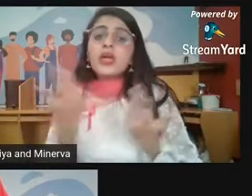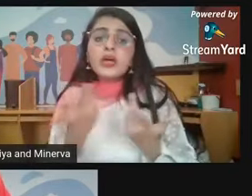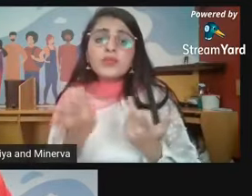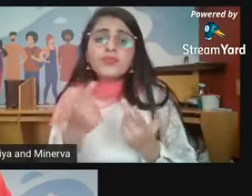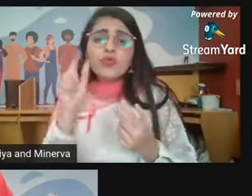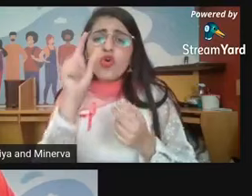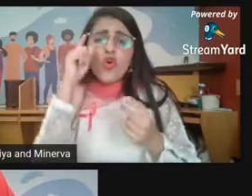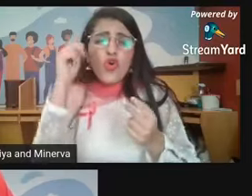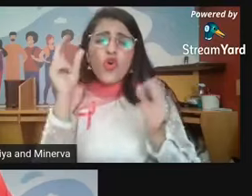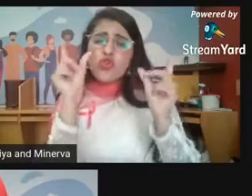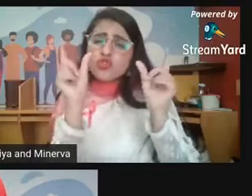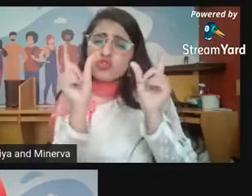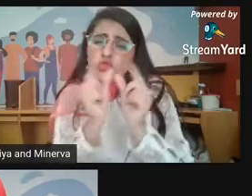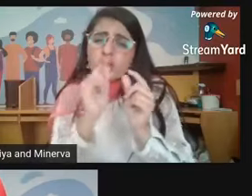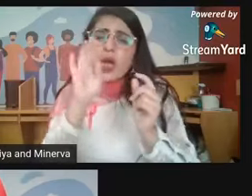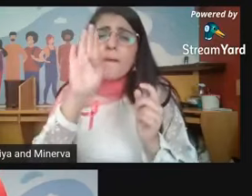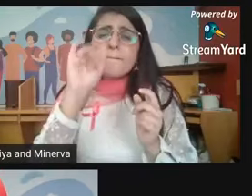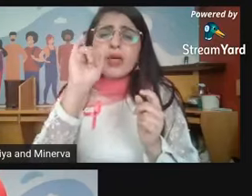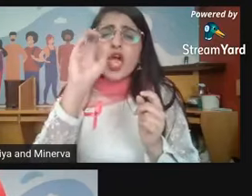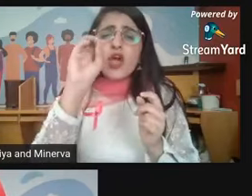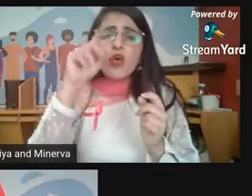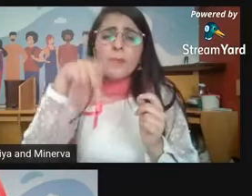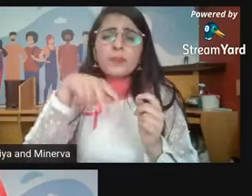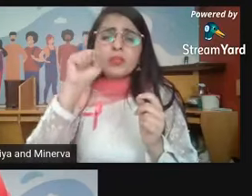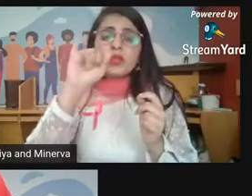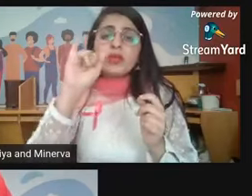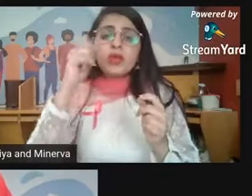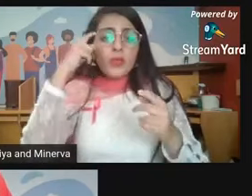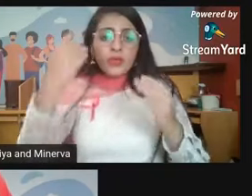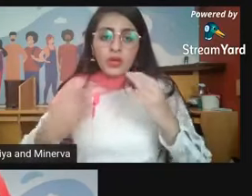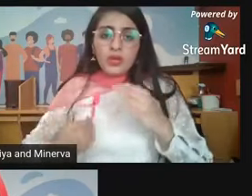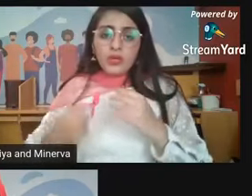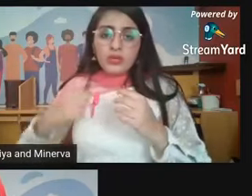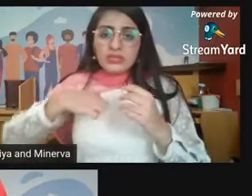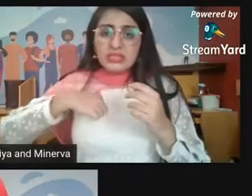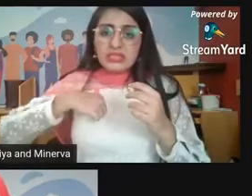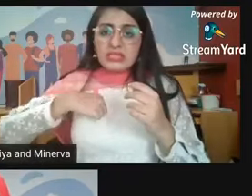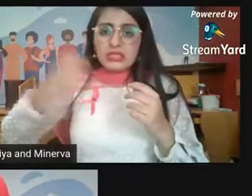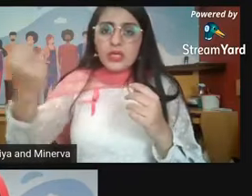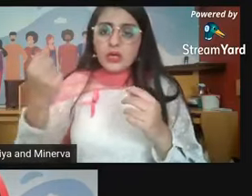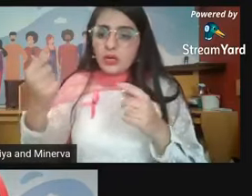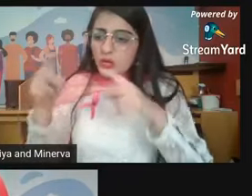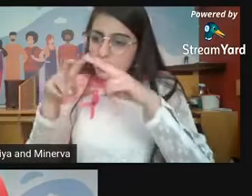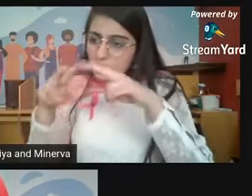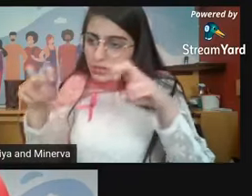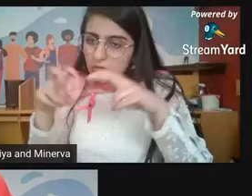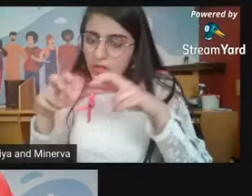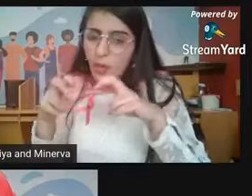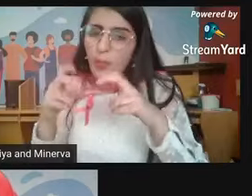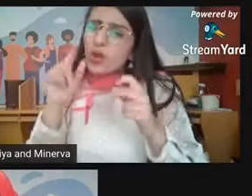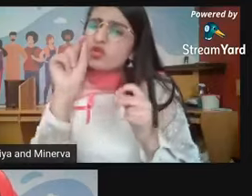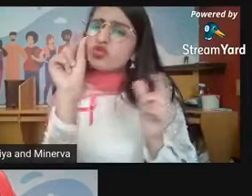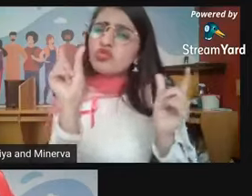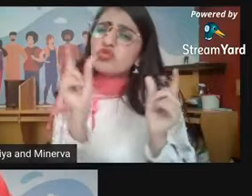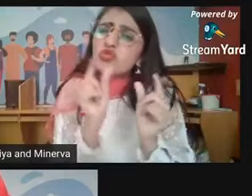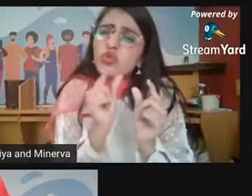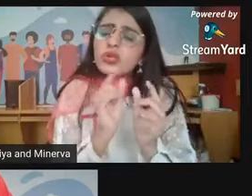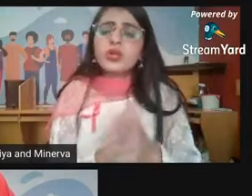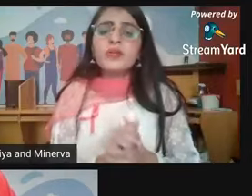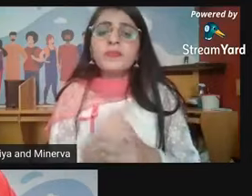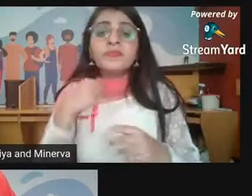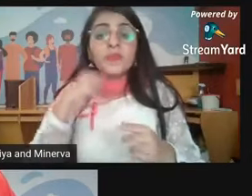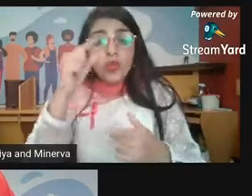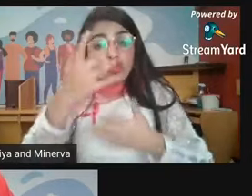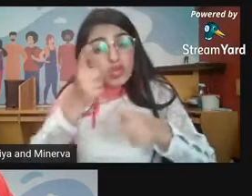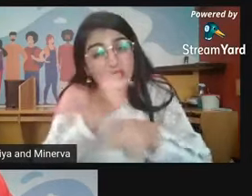ही छोटी सी बायोप्सी है अमूमन लोग ना बायोप्सी के नाम से घबराते हैं राइट तो मैं ये बताना चाहूंगी